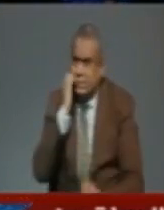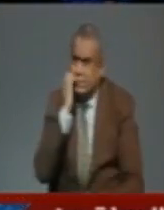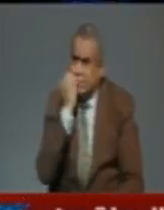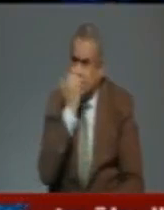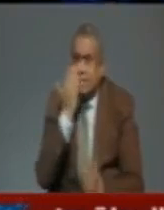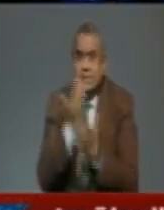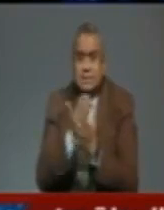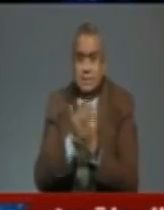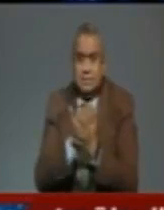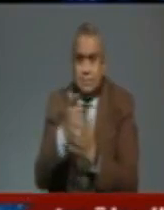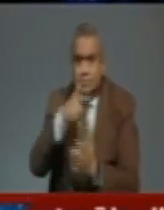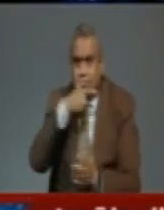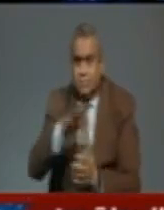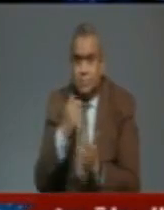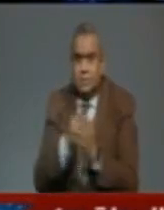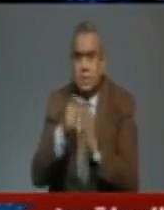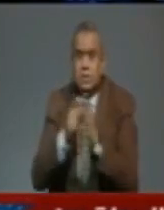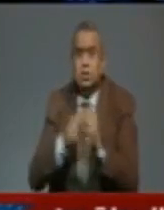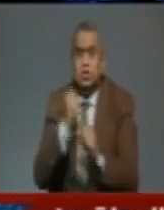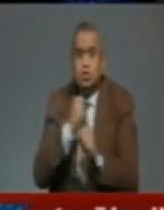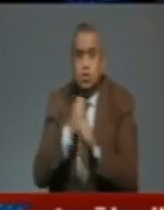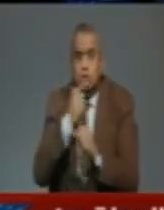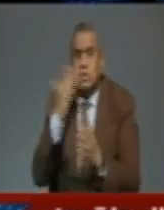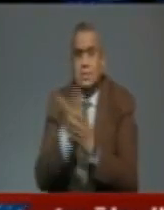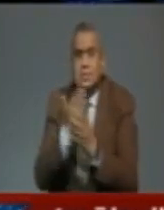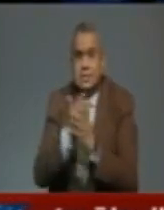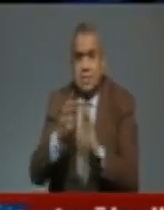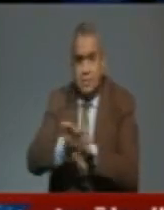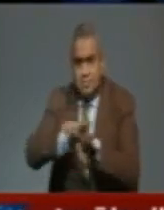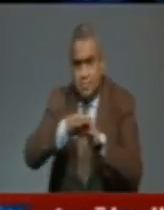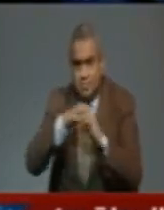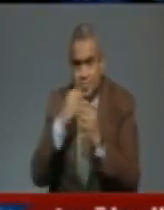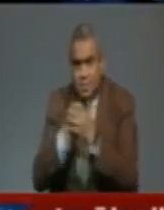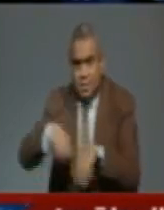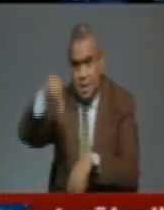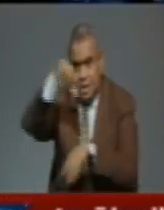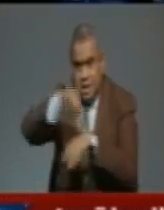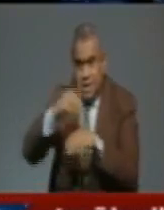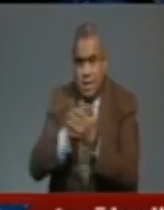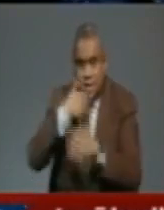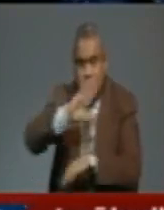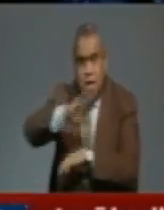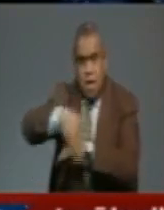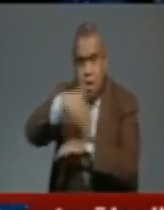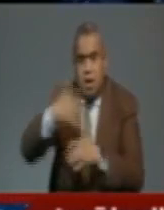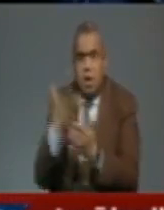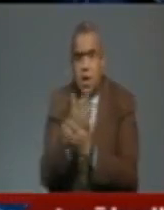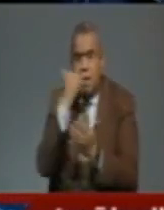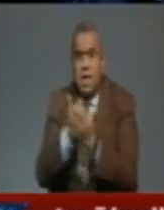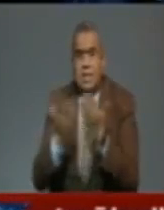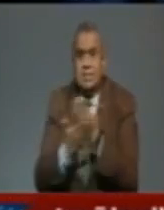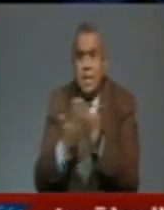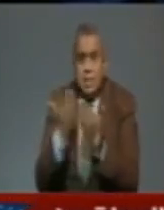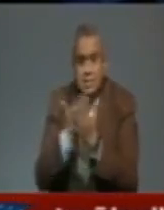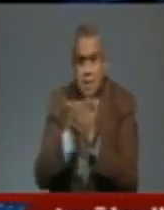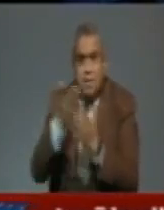أنت مضطر تعمل ده عشان تحط نفسك على خريطة بتقول فيها إن الدنيا بتتغير، وبتقول